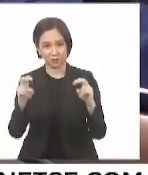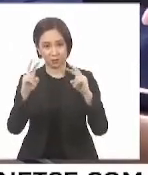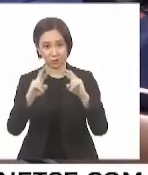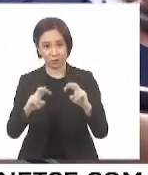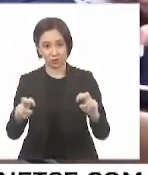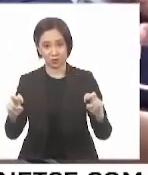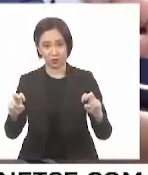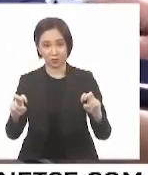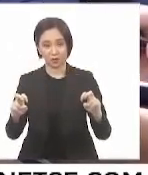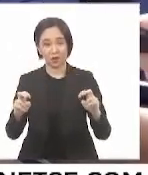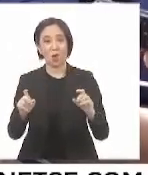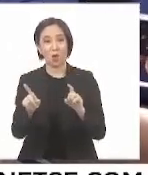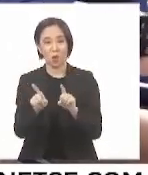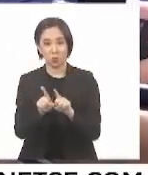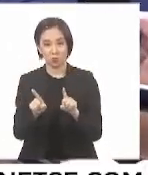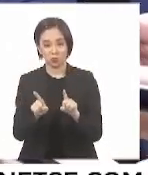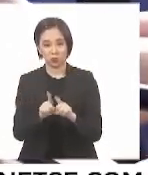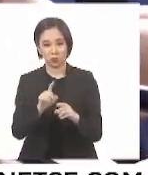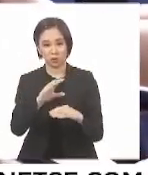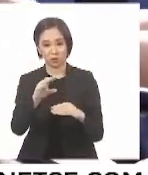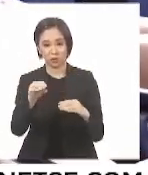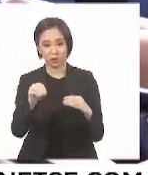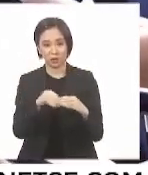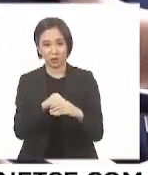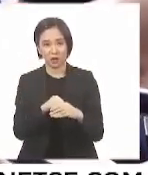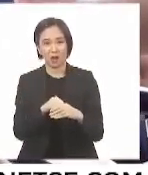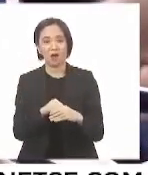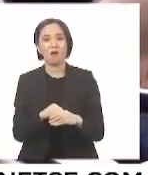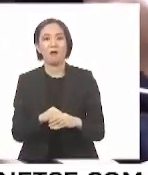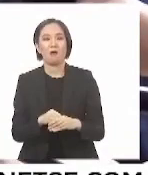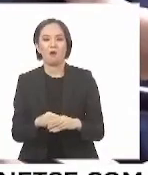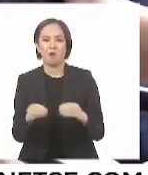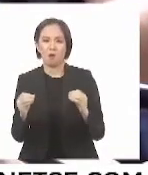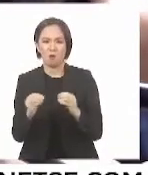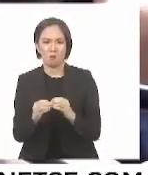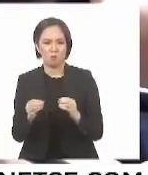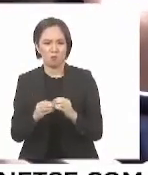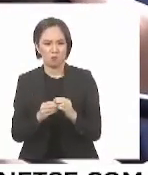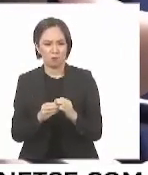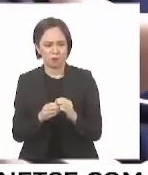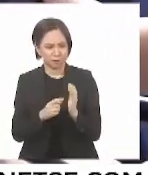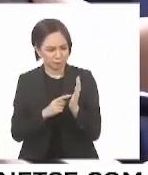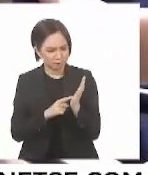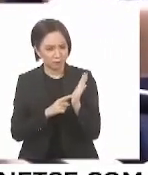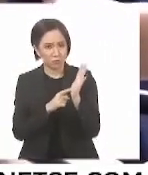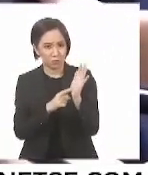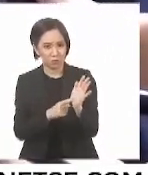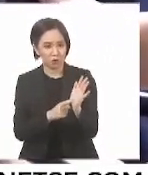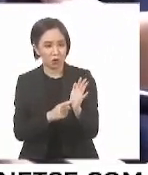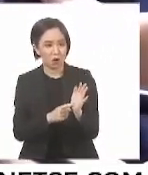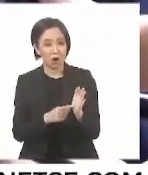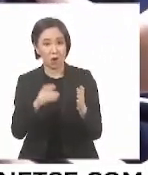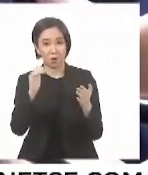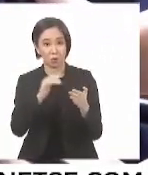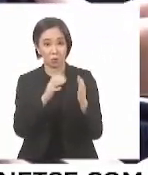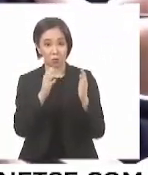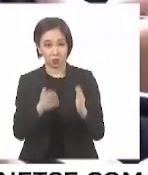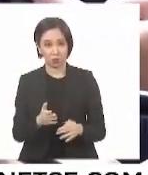ang nakalagay pa doon is that it is more pronounced in learners which are